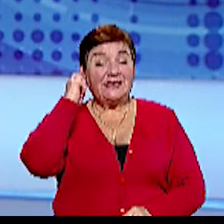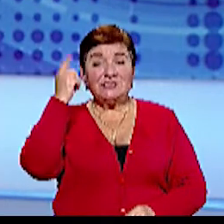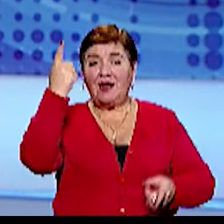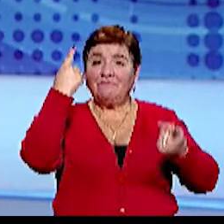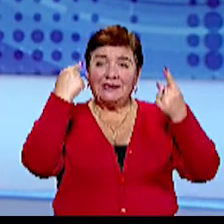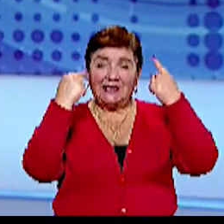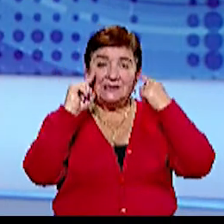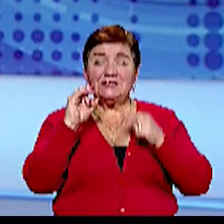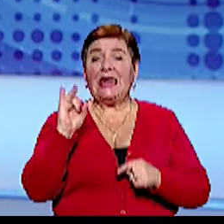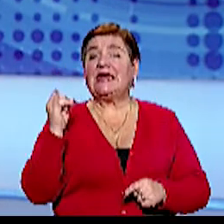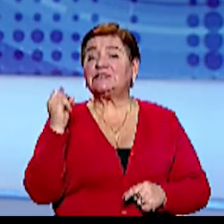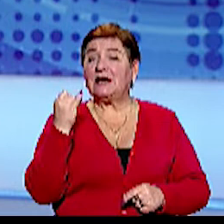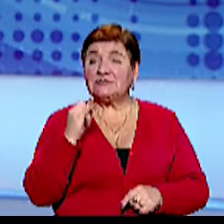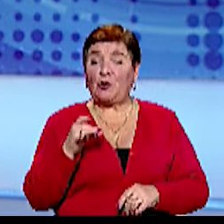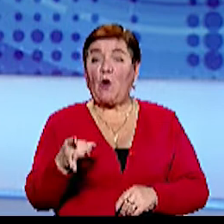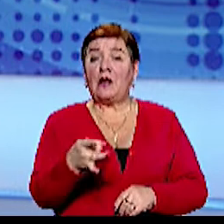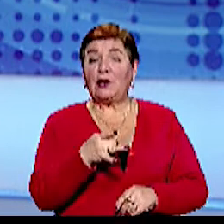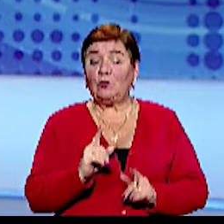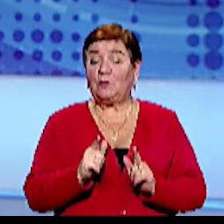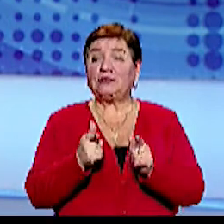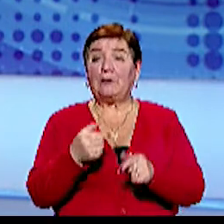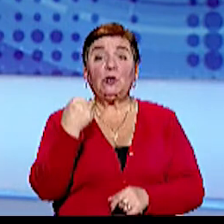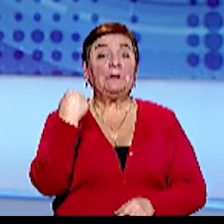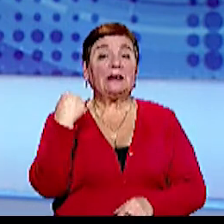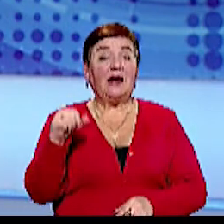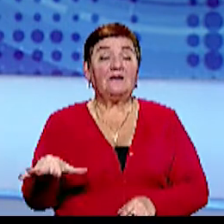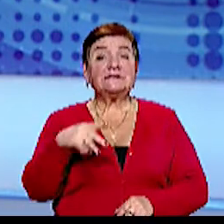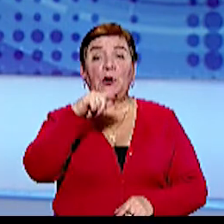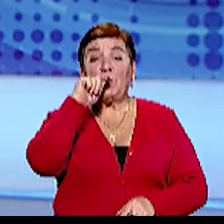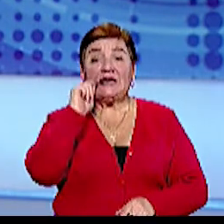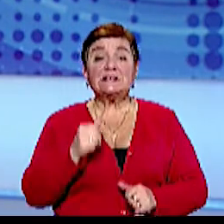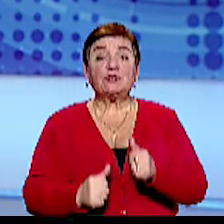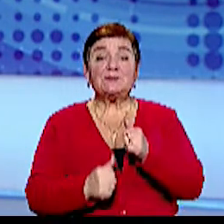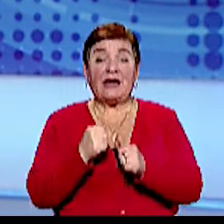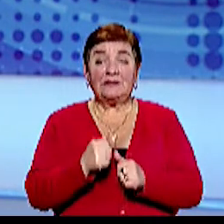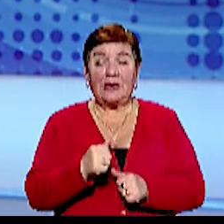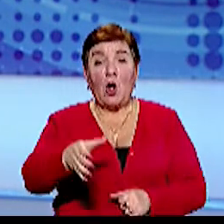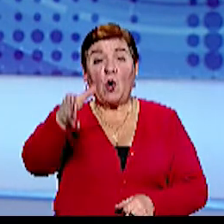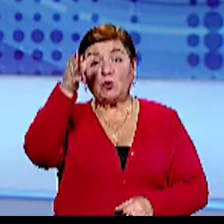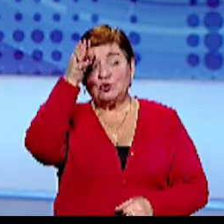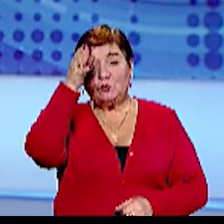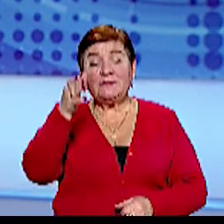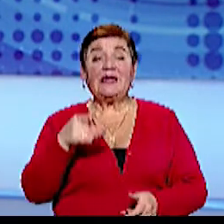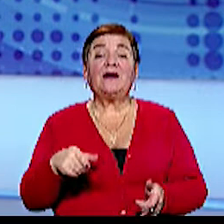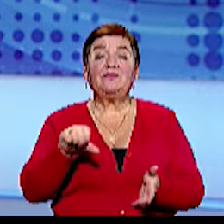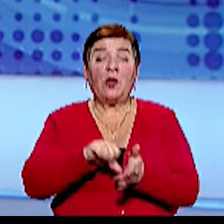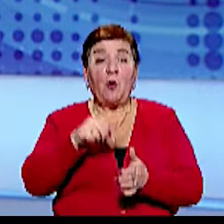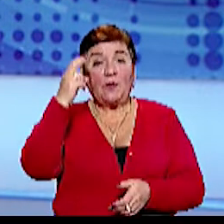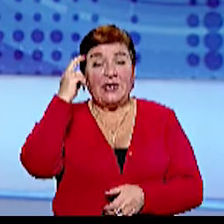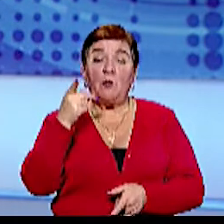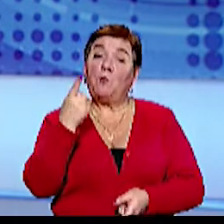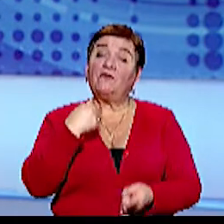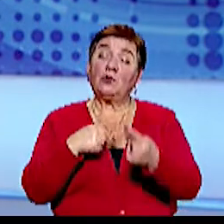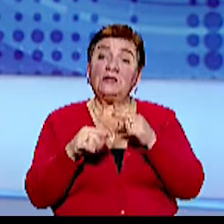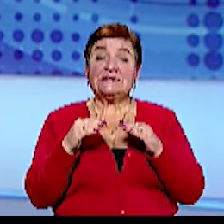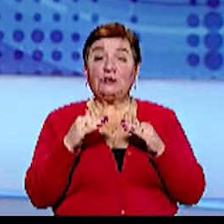з Довгого Іршавського району, котра перемогла на всеукраїнському змаганні з моделювання розумних пристроїв у Києві, повернулася